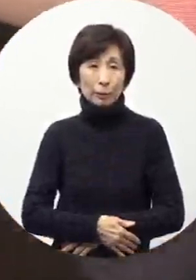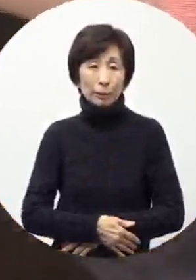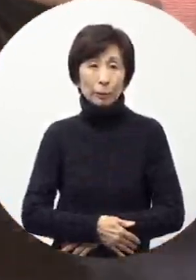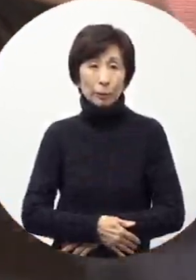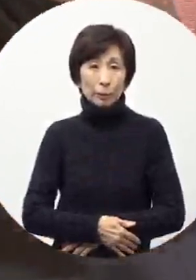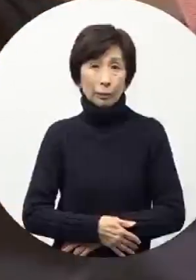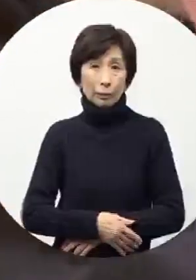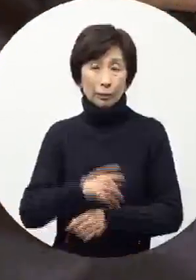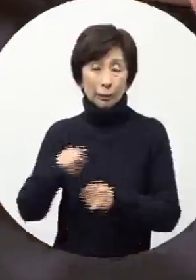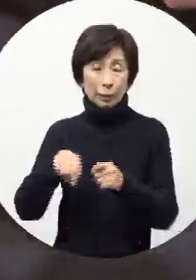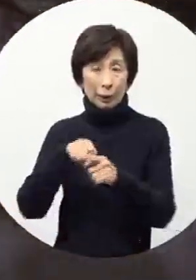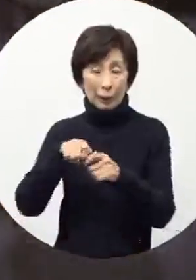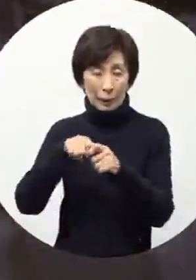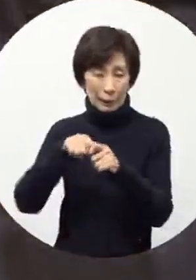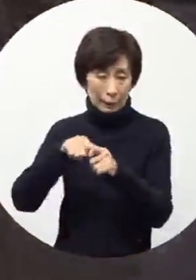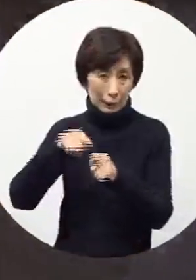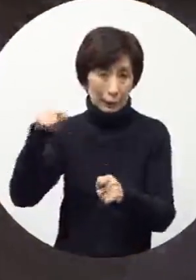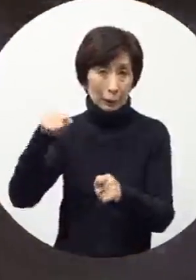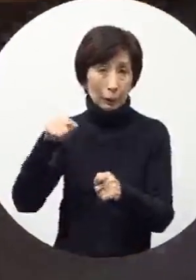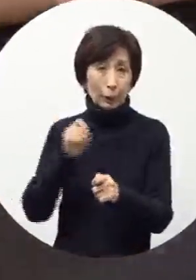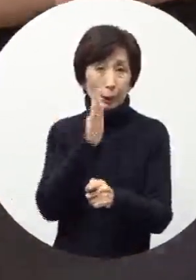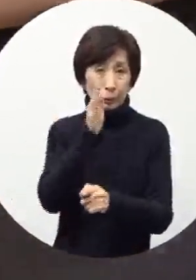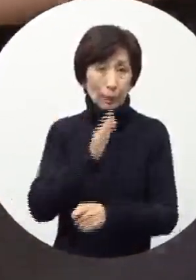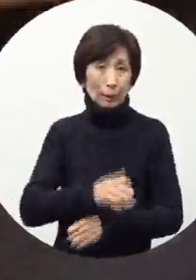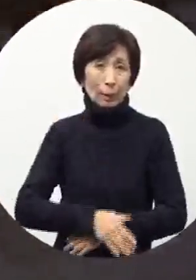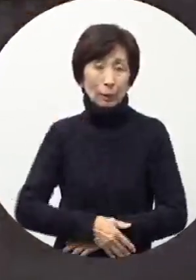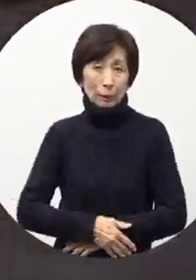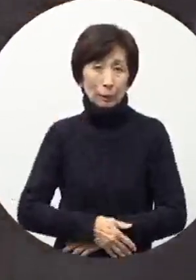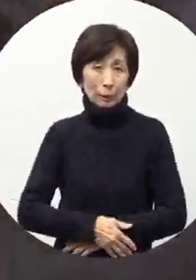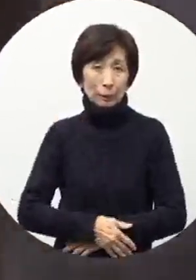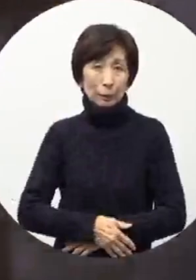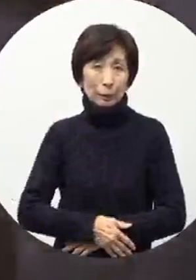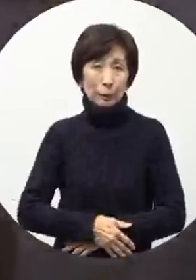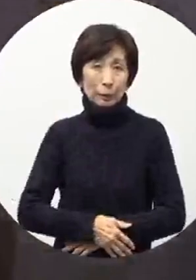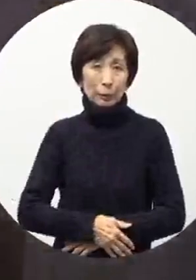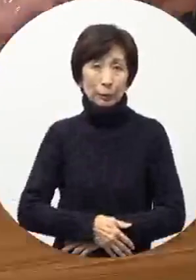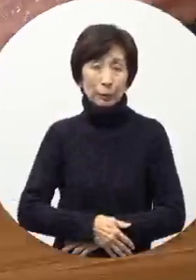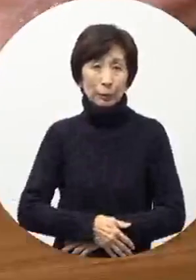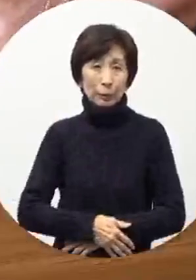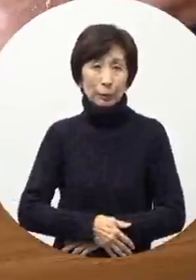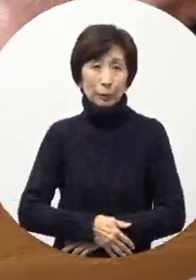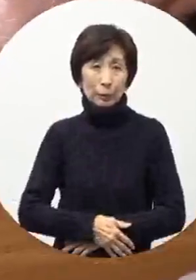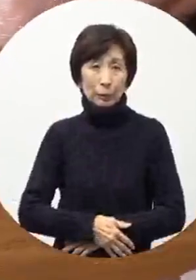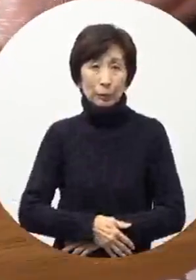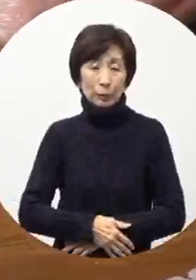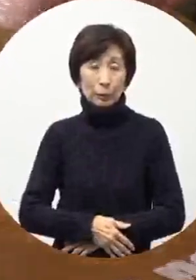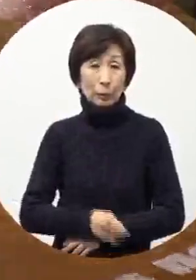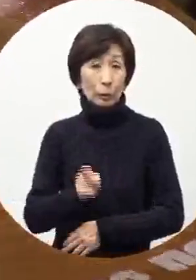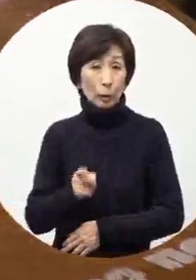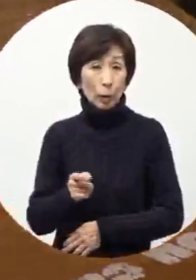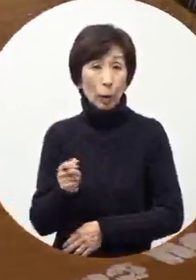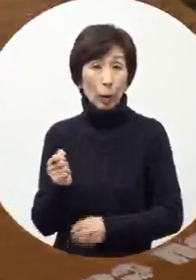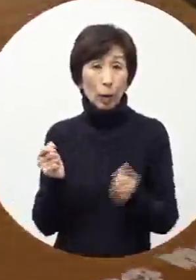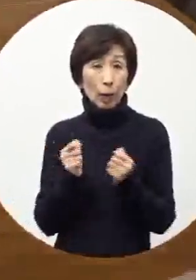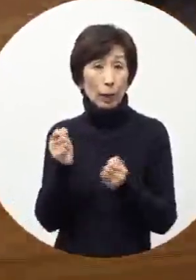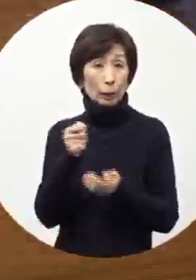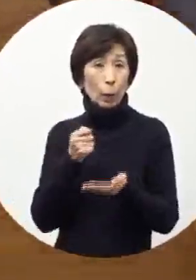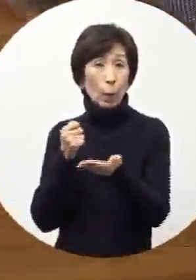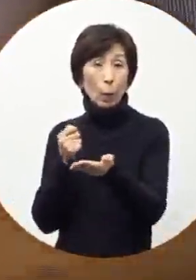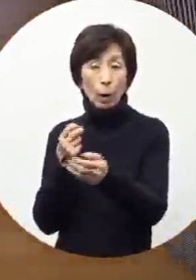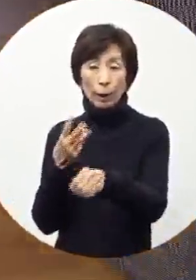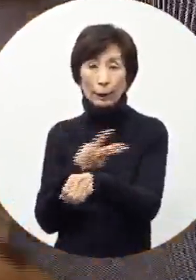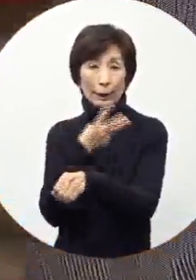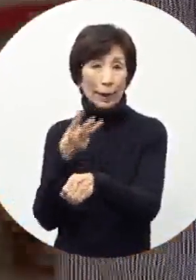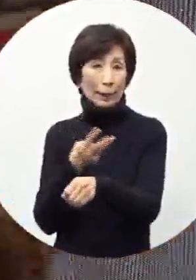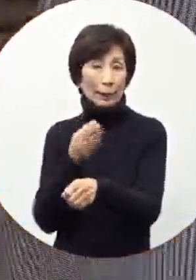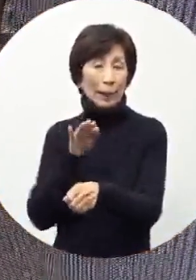今度ここでしっかりとハムの状態になるように縛りますね。 この状態で冷蔵庫に3時間ほど入